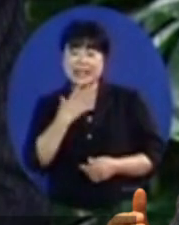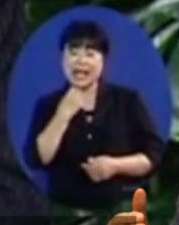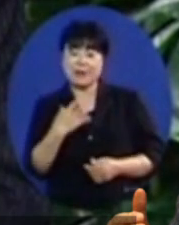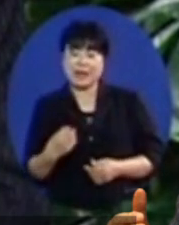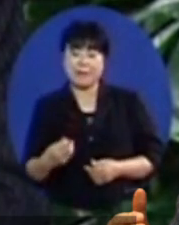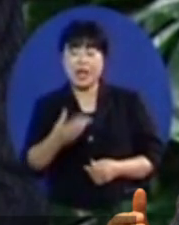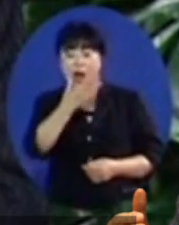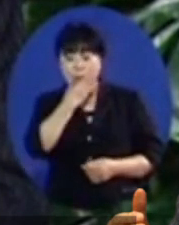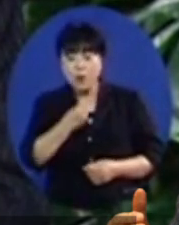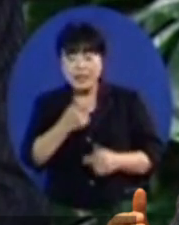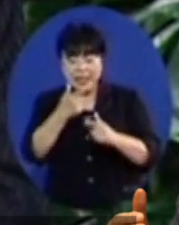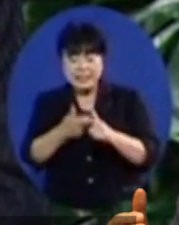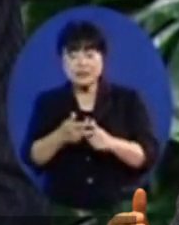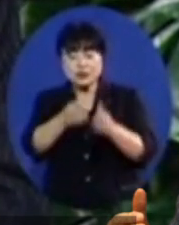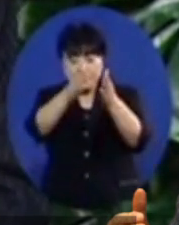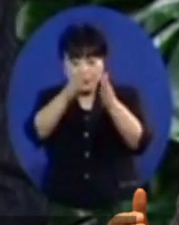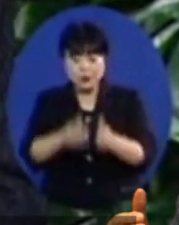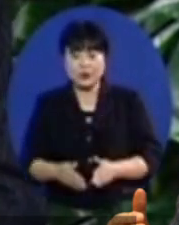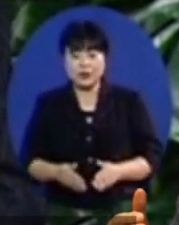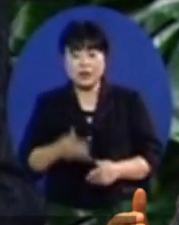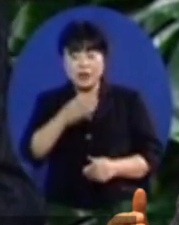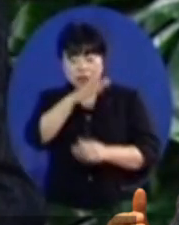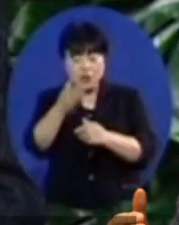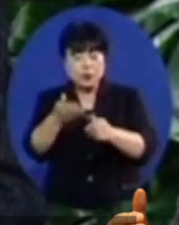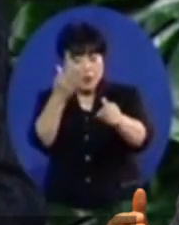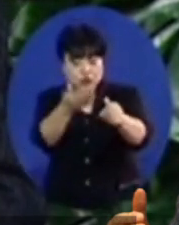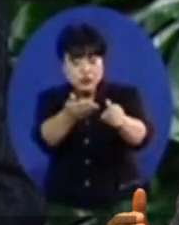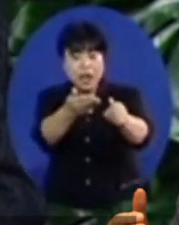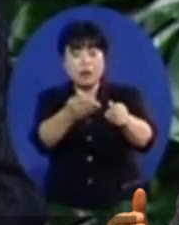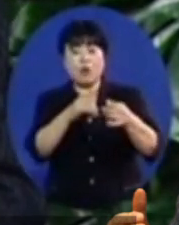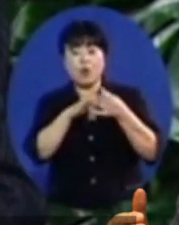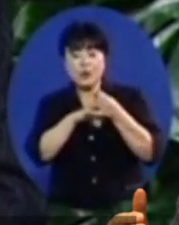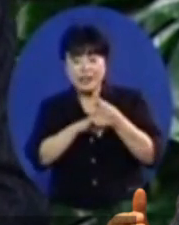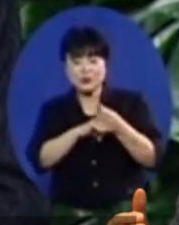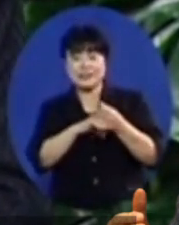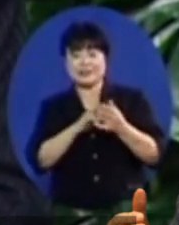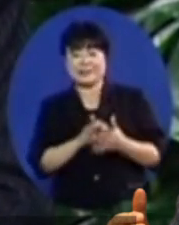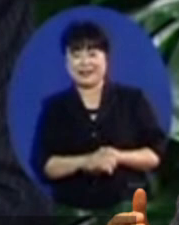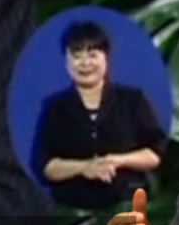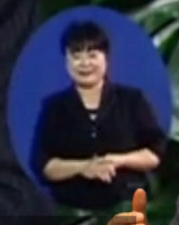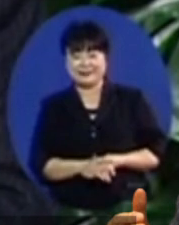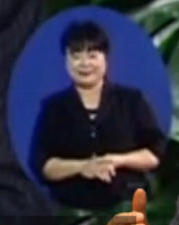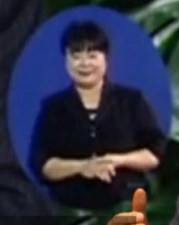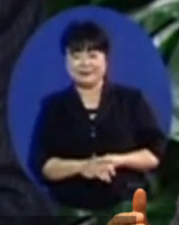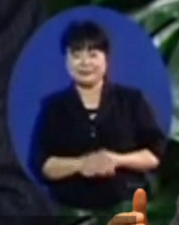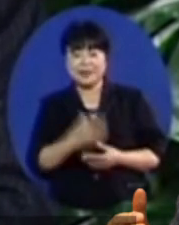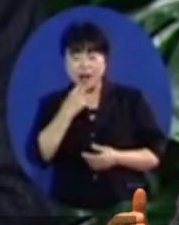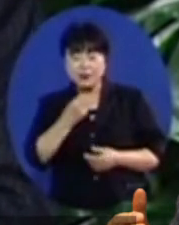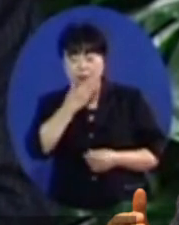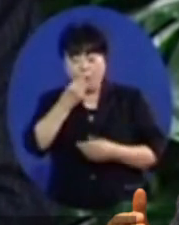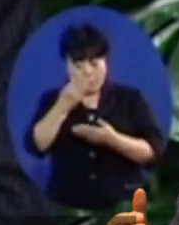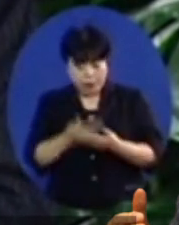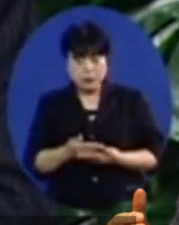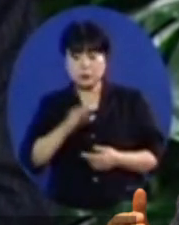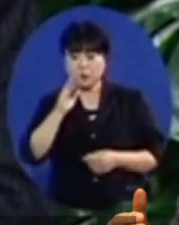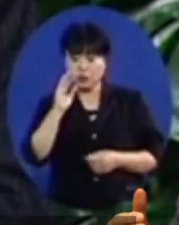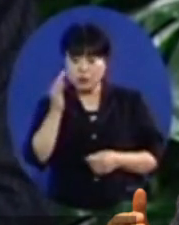복이 예수님을 통해서 여러분에게 주도록 만들었다는 것입니다. 아브라함의 복을 받은